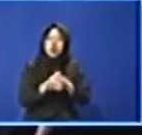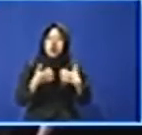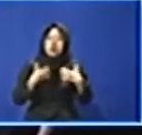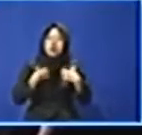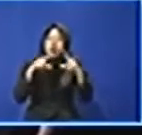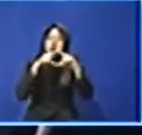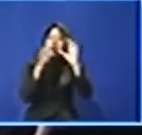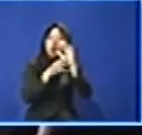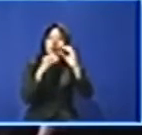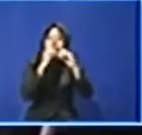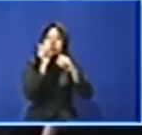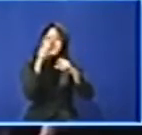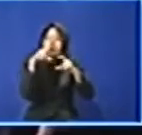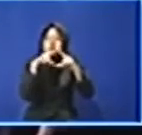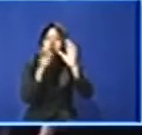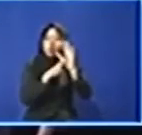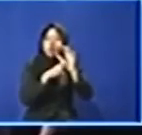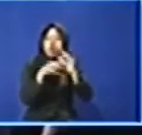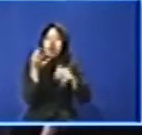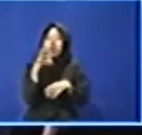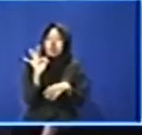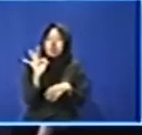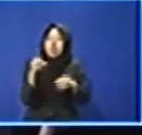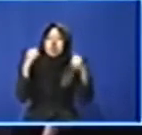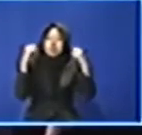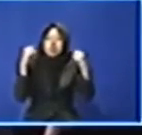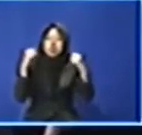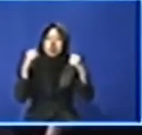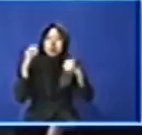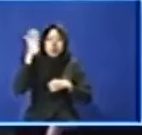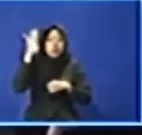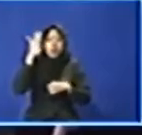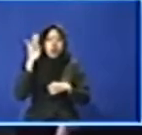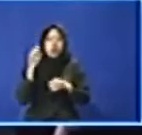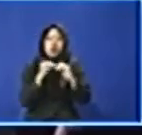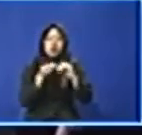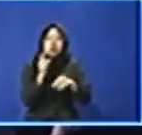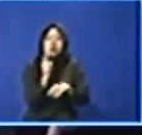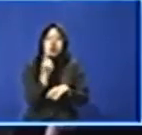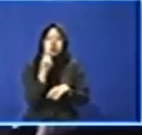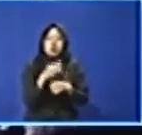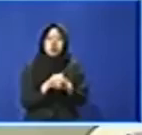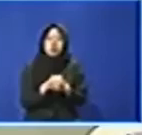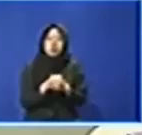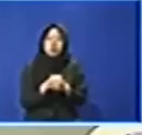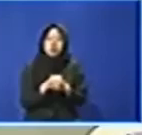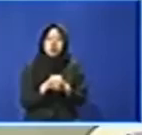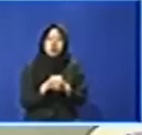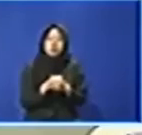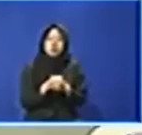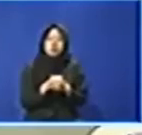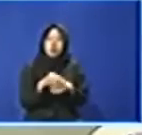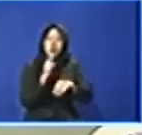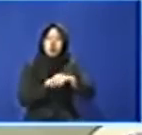ambulans gratis untuk masyarakat kota dilihat kesehatan masyarakat kota Bima nomor shakhrukh akan terhadap waktu